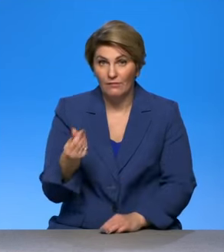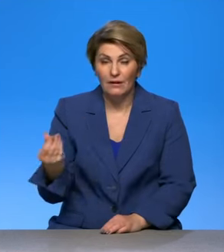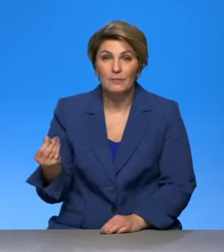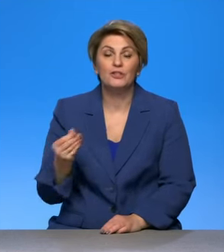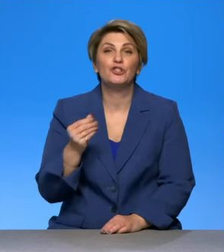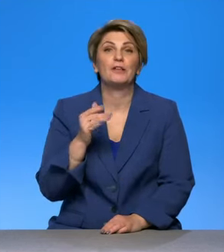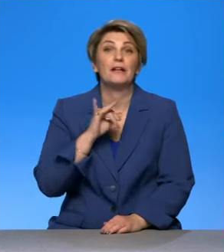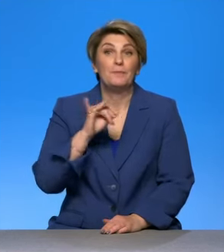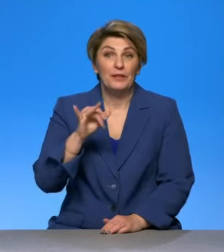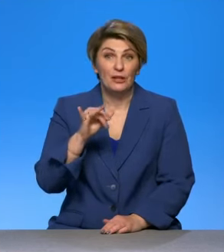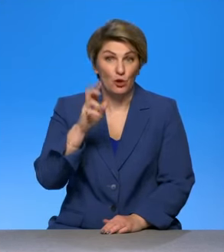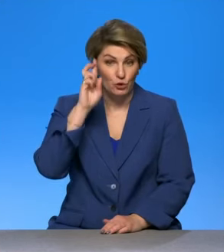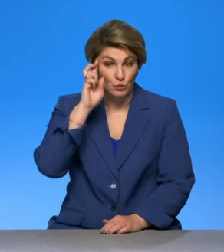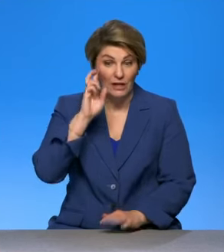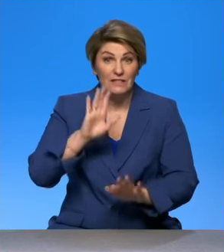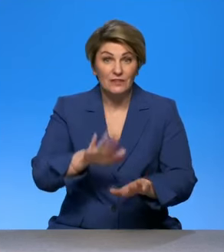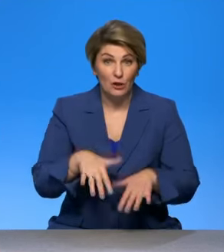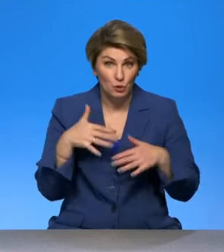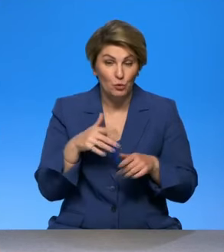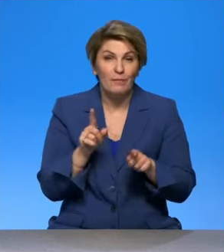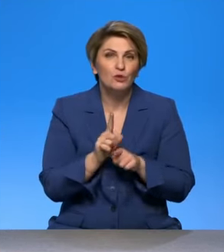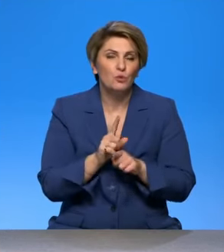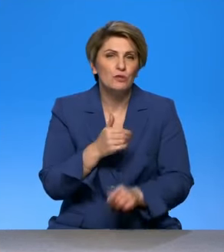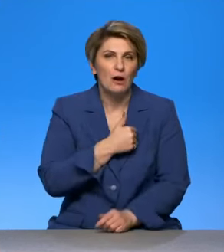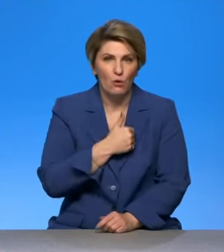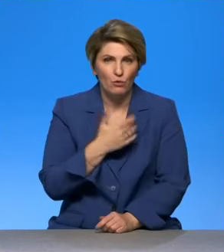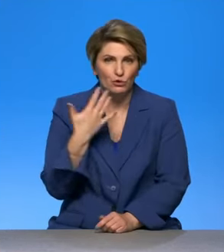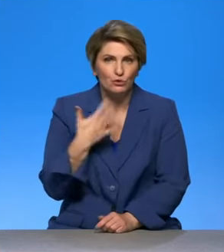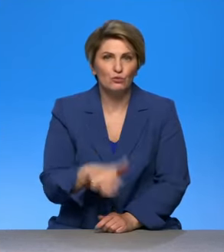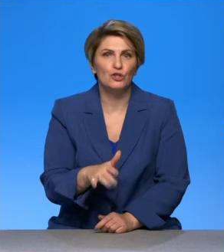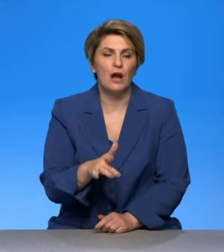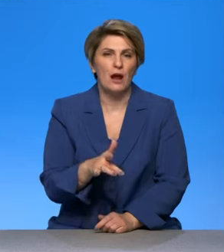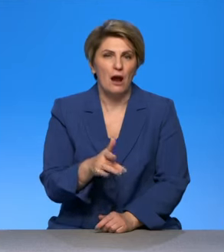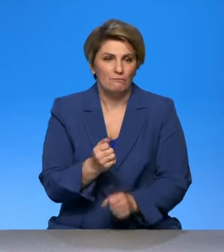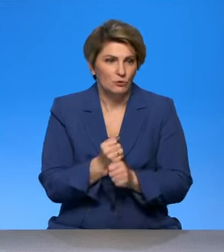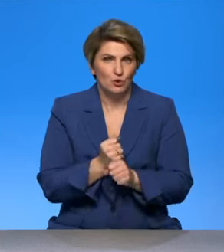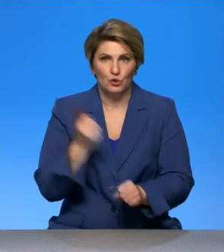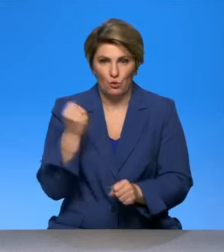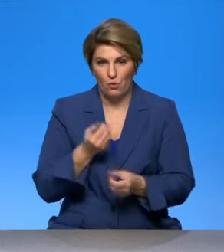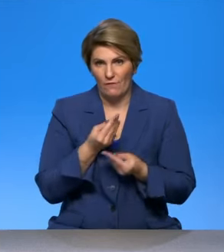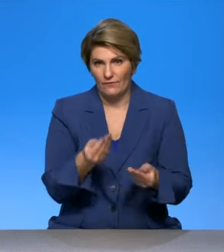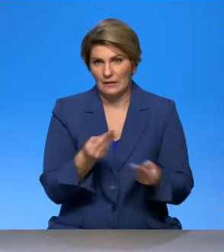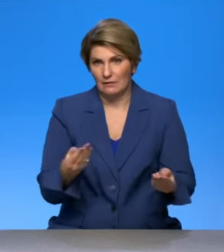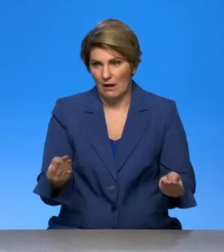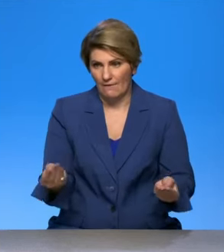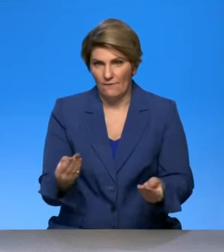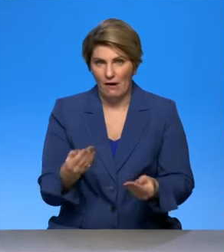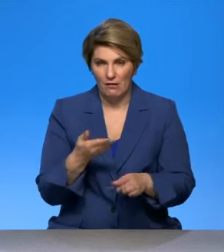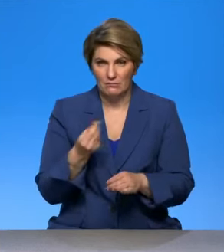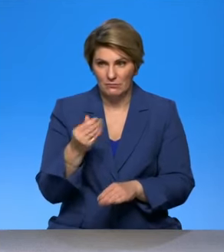Госдума хочет ужесточить требования, ну, в частности, к рекламе потребительских кредитов, и вообще много всяких ограничений,